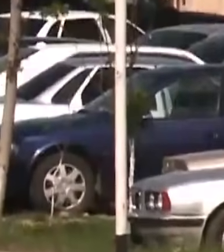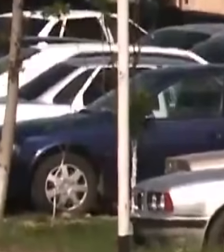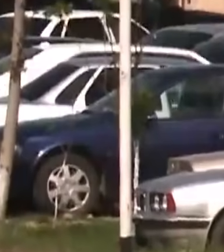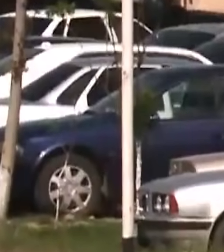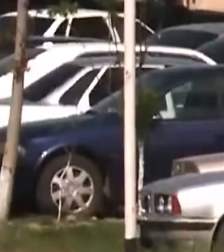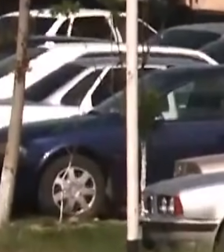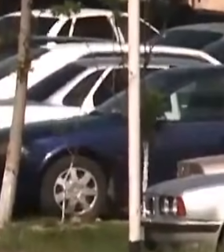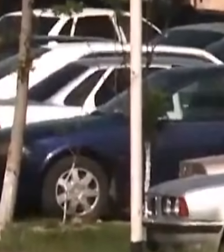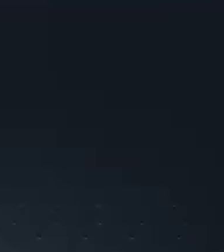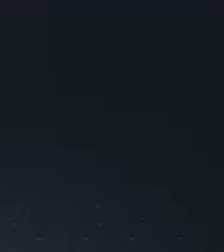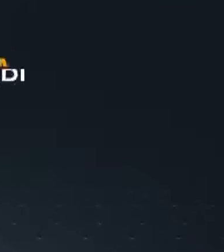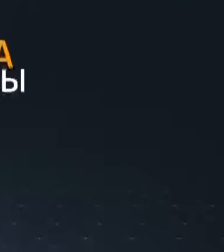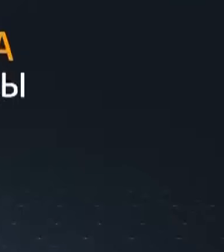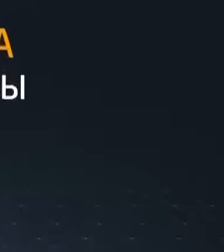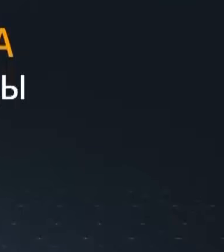теңге көлеміндегі әлеуметтік төлем